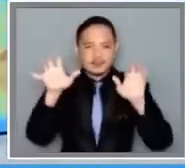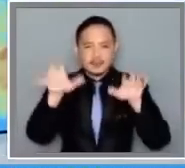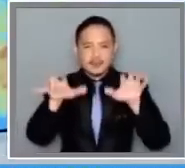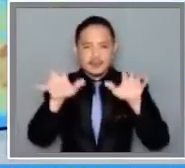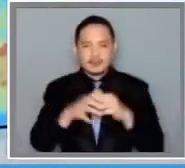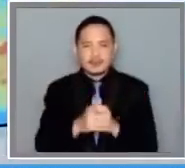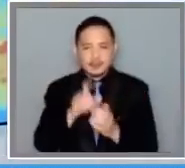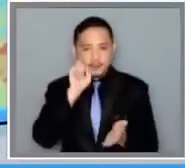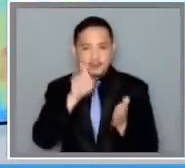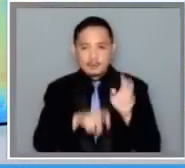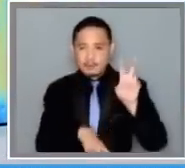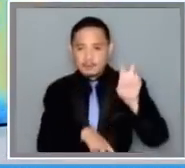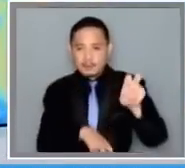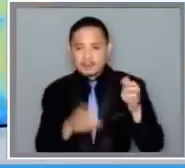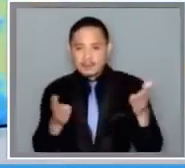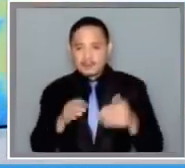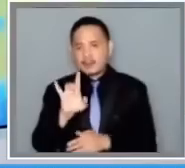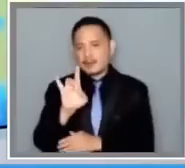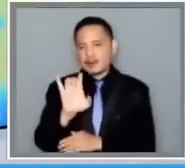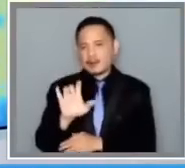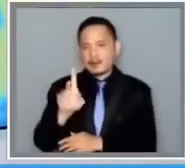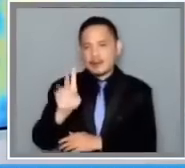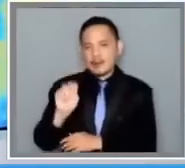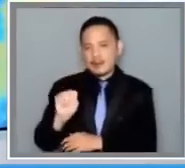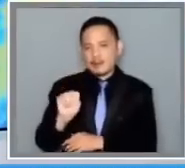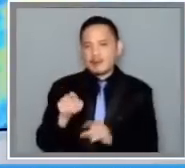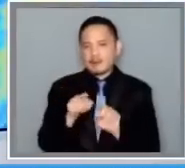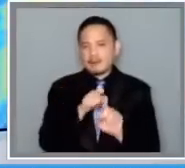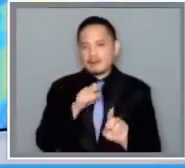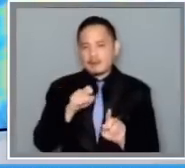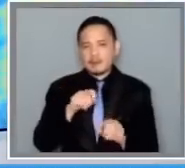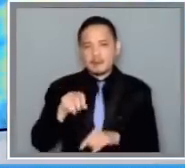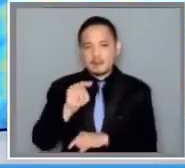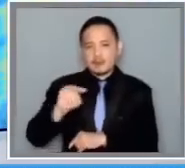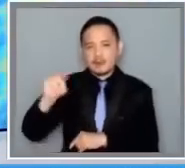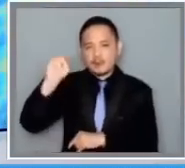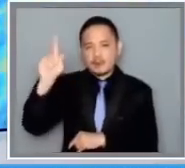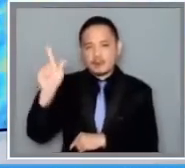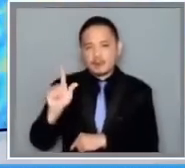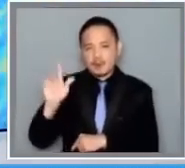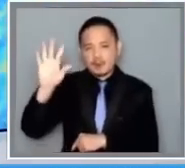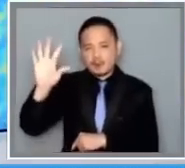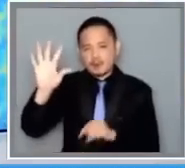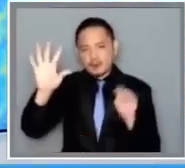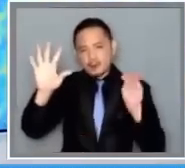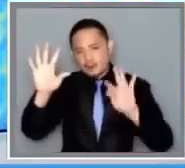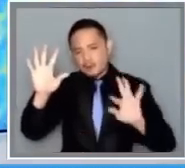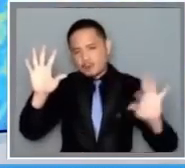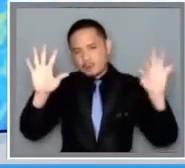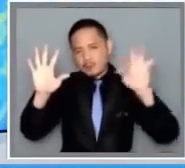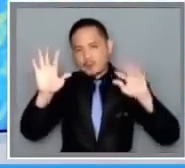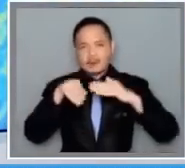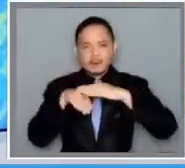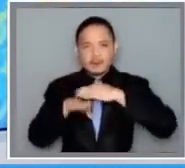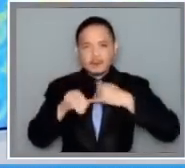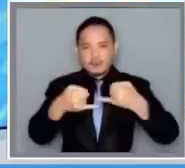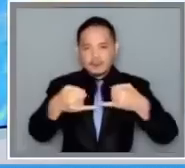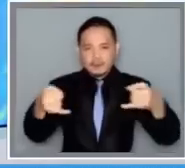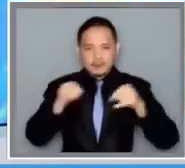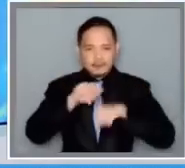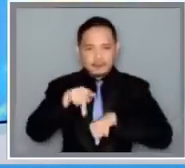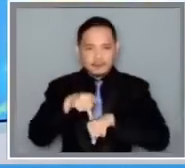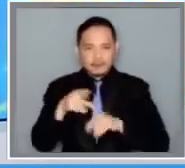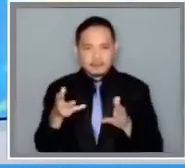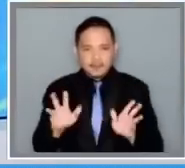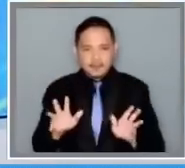ng LPA, 800 kilometers silangan ng extreme northern Luzon. Nasa loob na yan ng PAR. Ang good news,